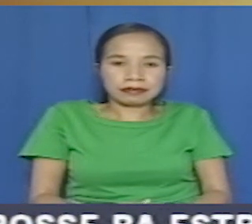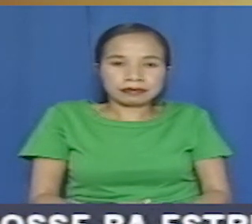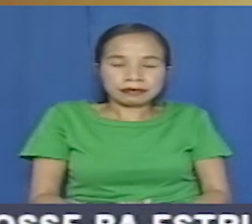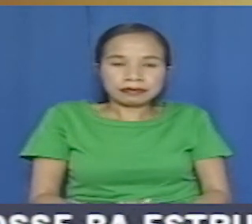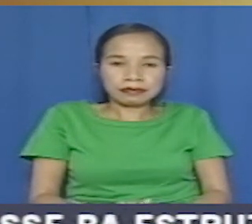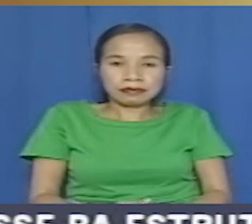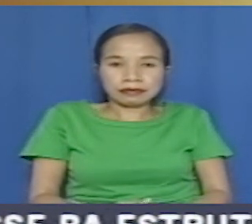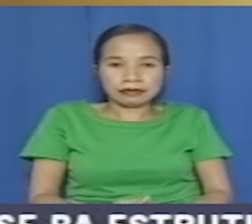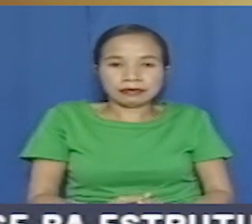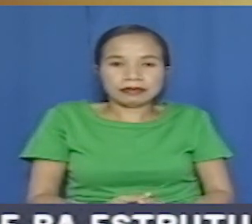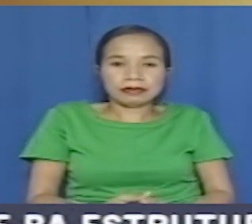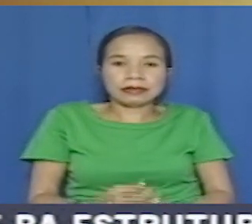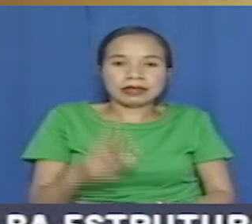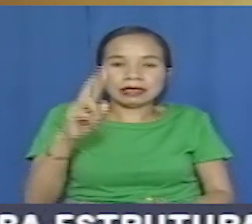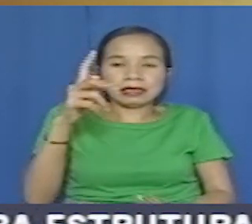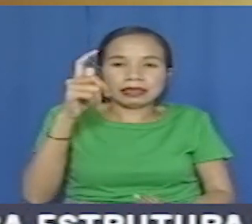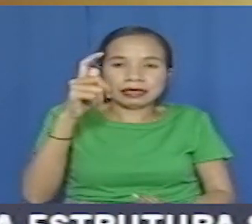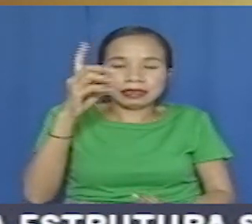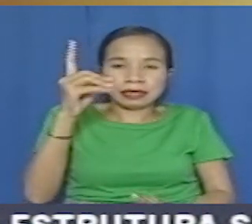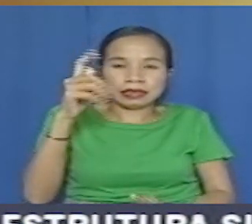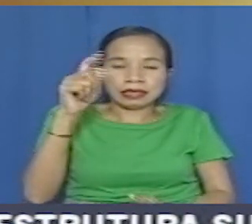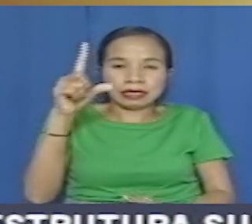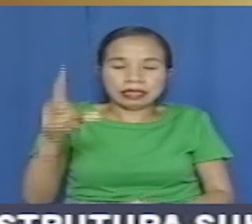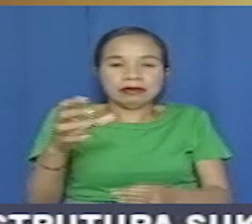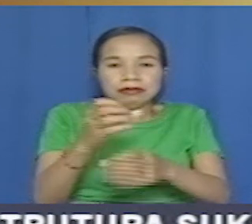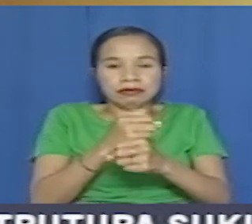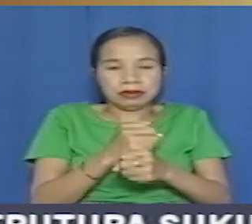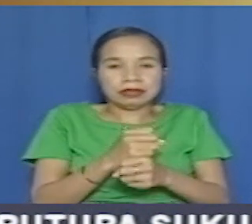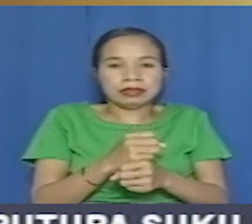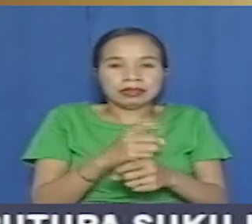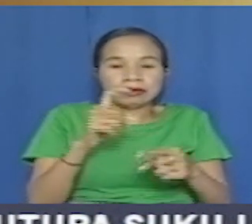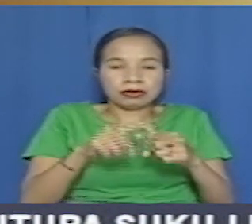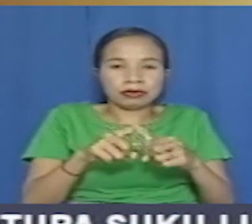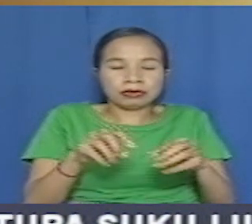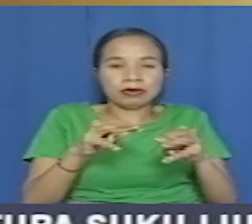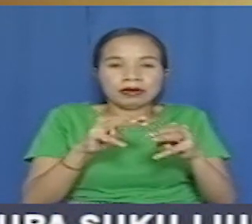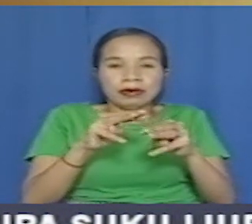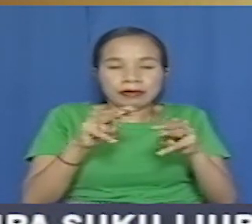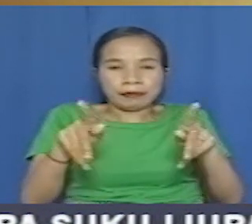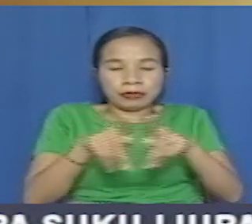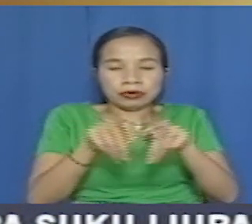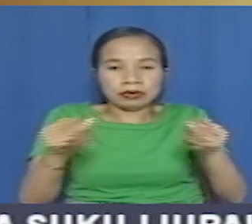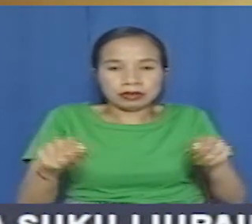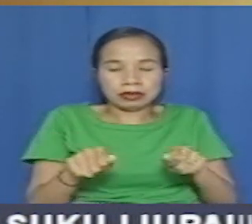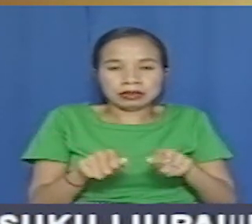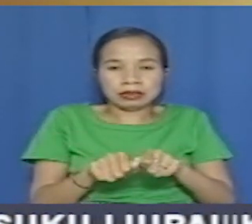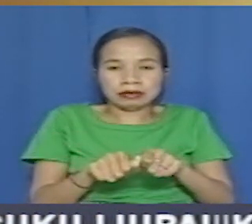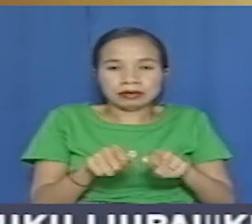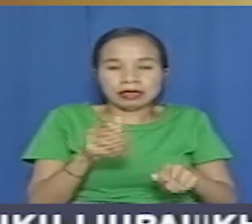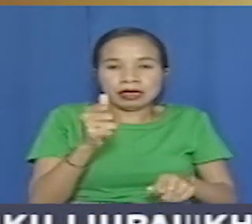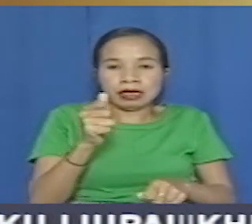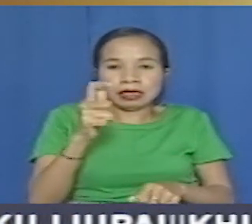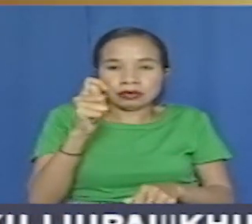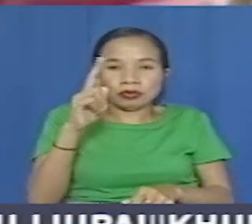Unisma pro RDT Eli Municipio Ainaru, Kolieta Koto Yesuku Maushiga, Postu Administrativo Hatubiliko, Municipio